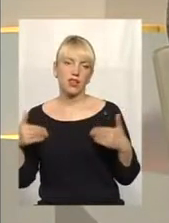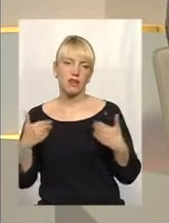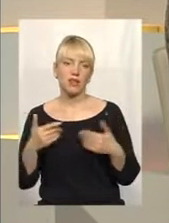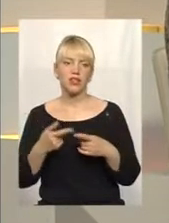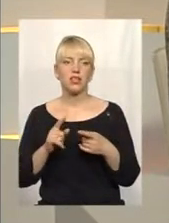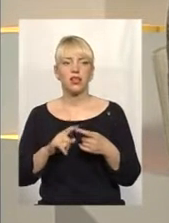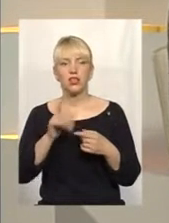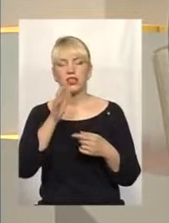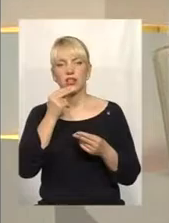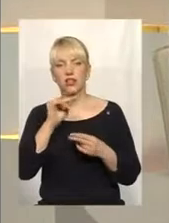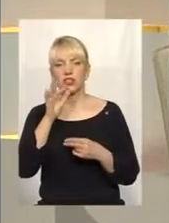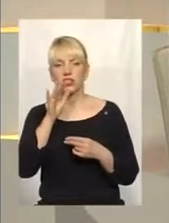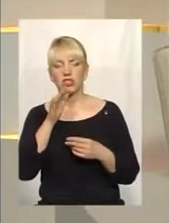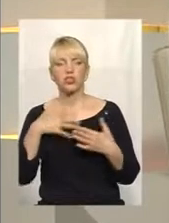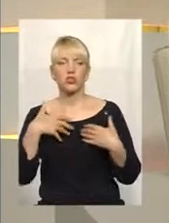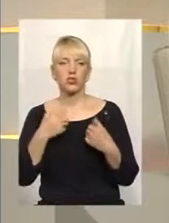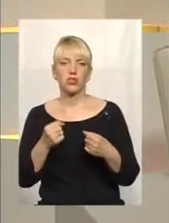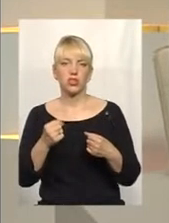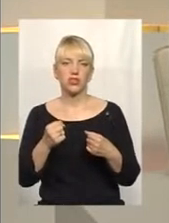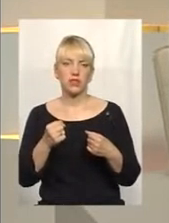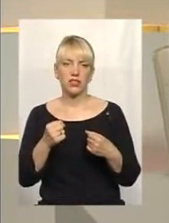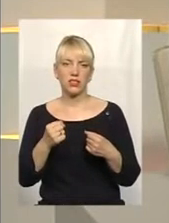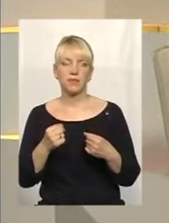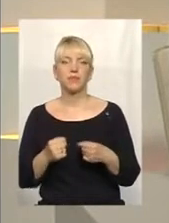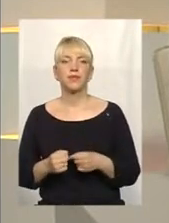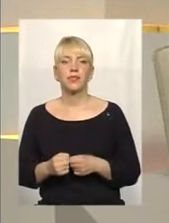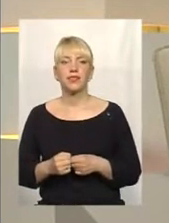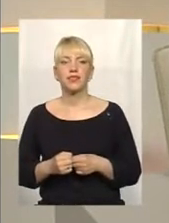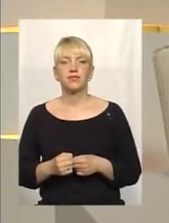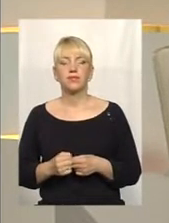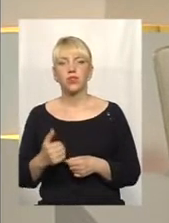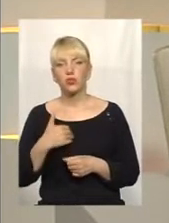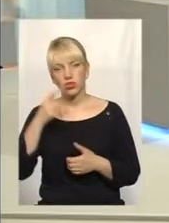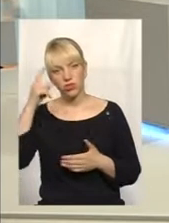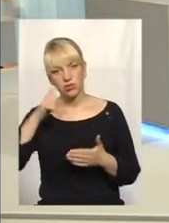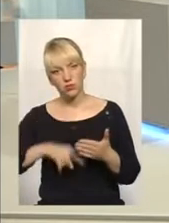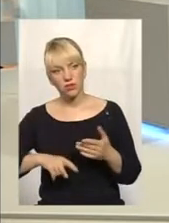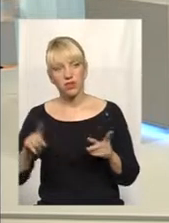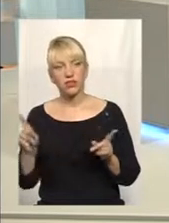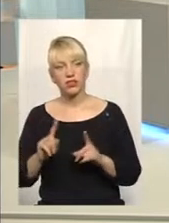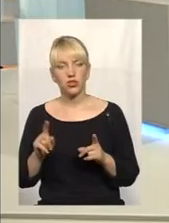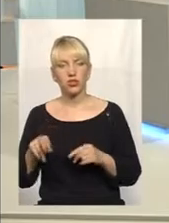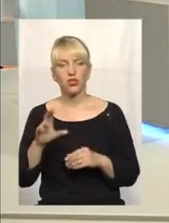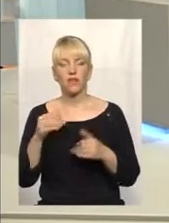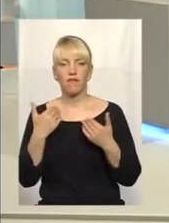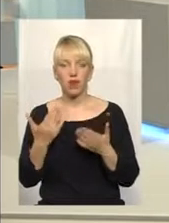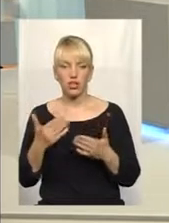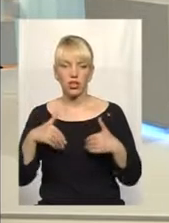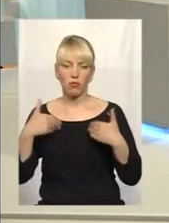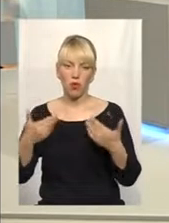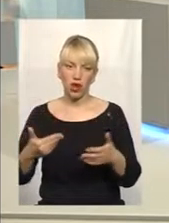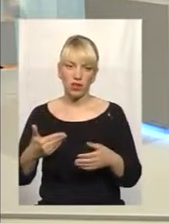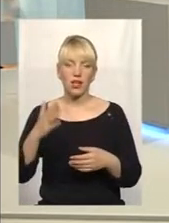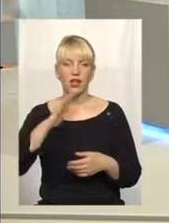час оздоровитися, зміцнити дитячий імунітет. Хочеться сподіватися, що до ваших порад наші